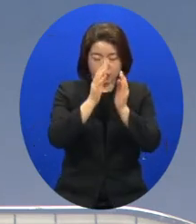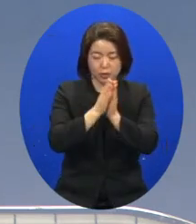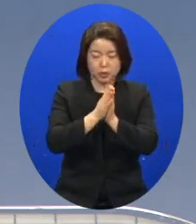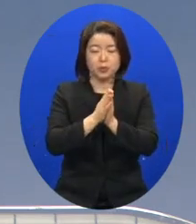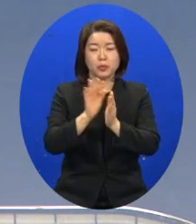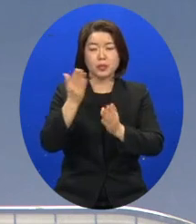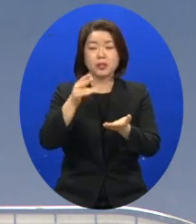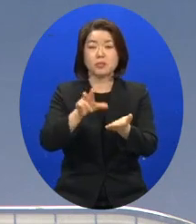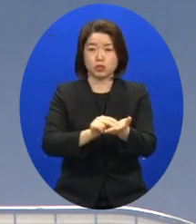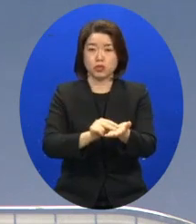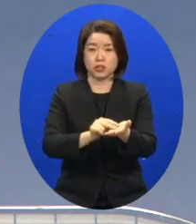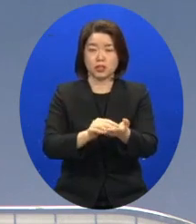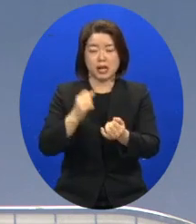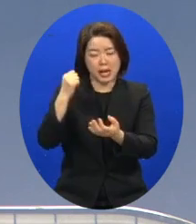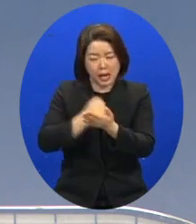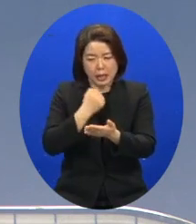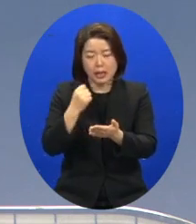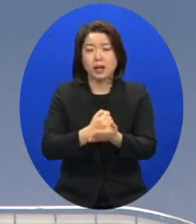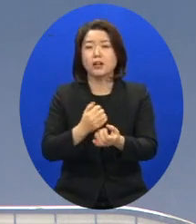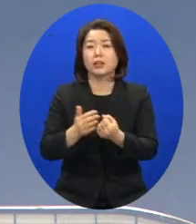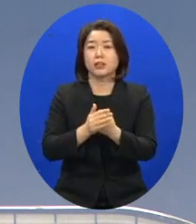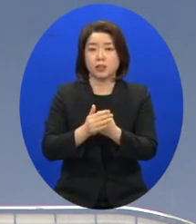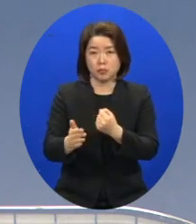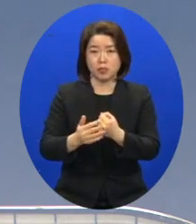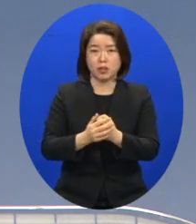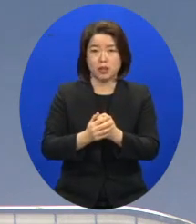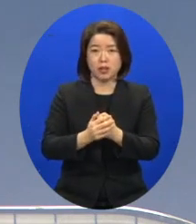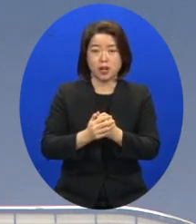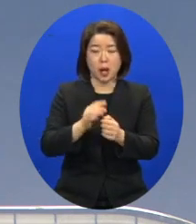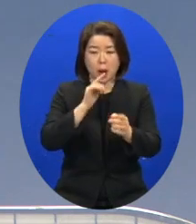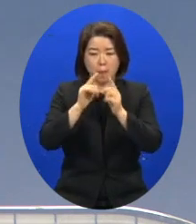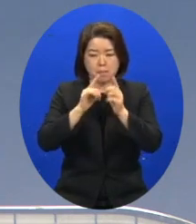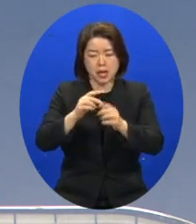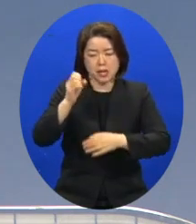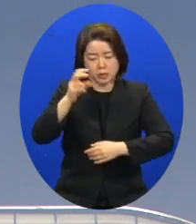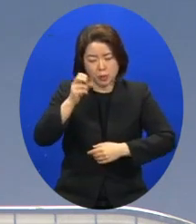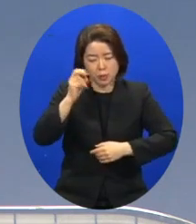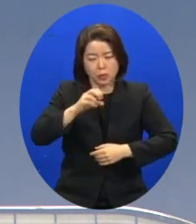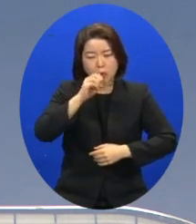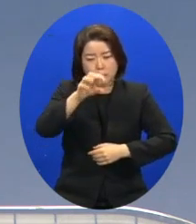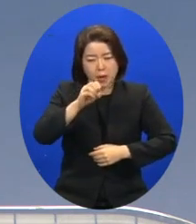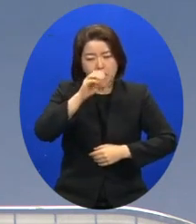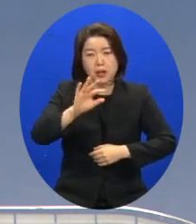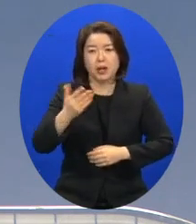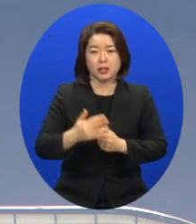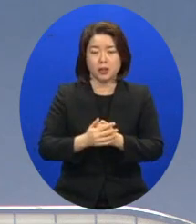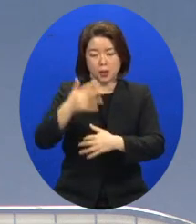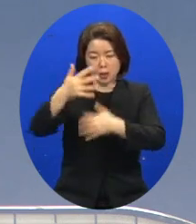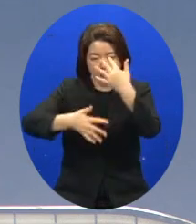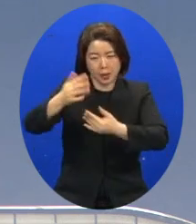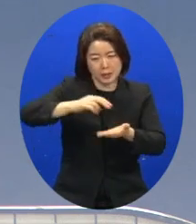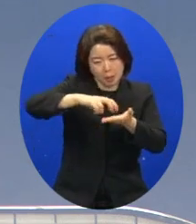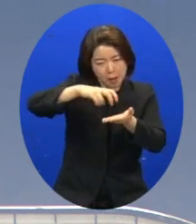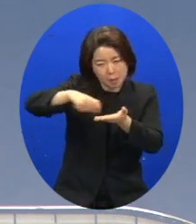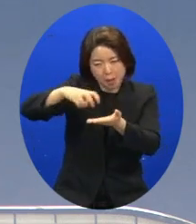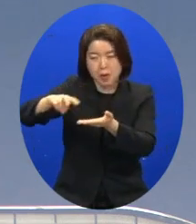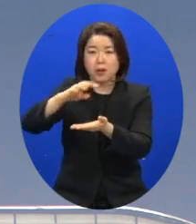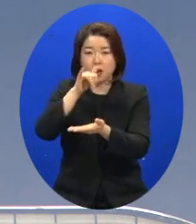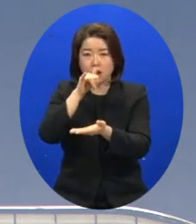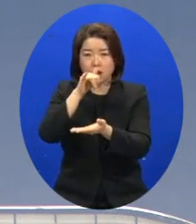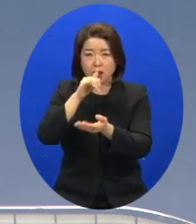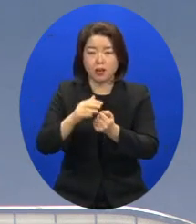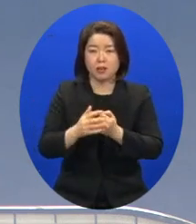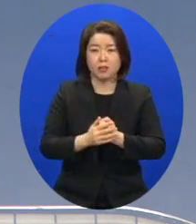문제로 안타까운 이까 그러니까 말을 자꾸 하게도 되죠 영상도 막 보내기도 하고